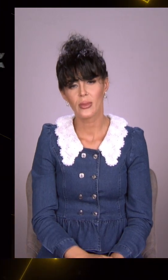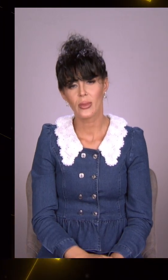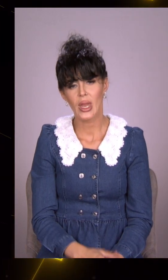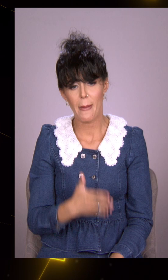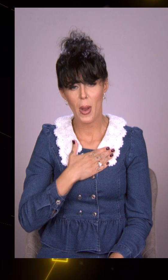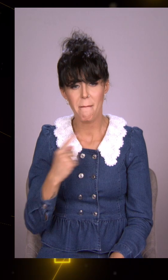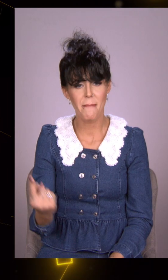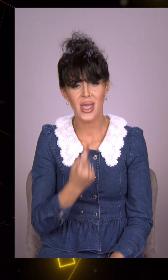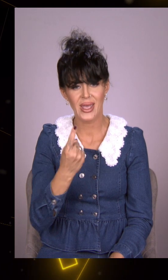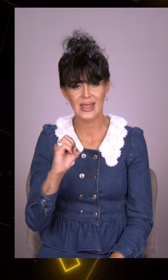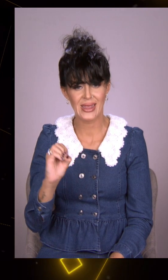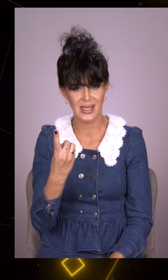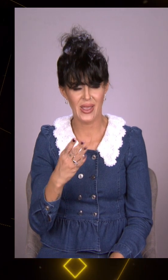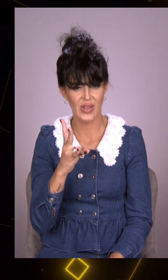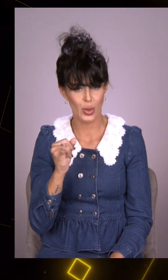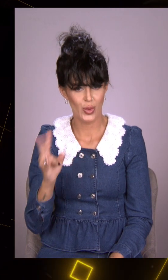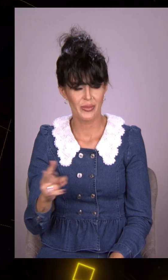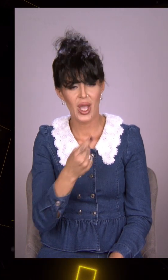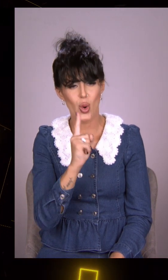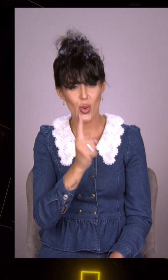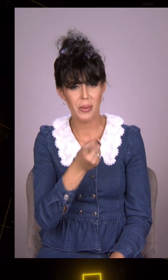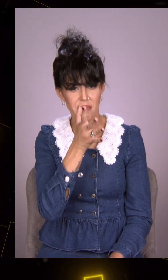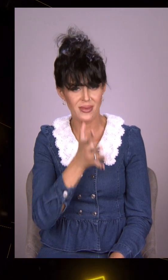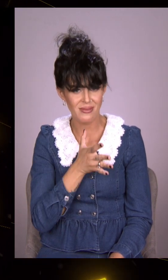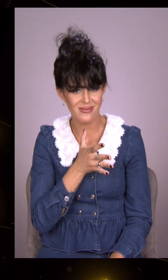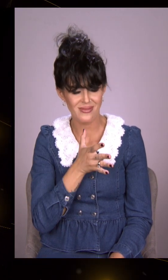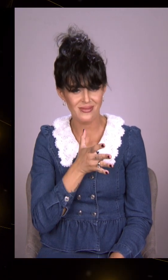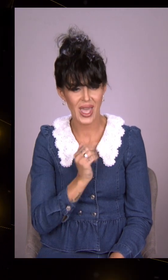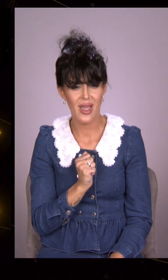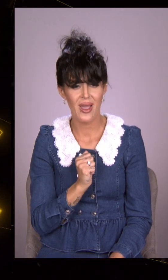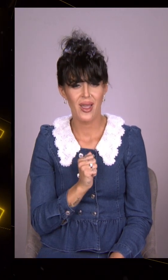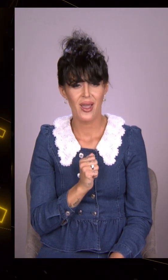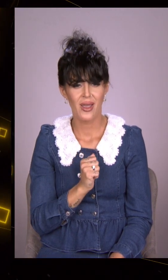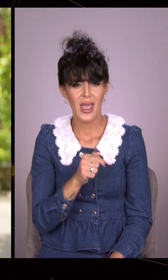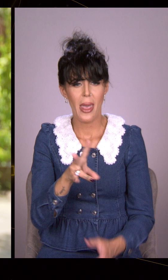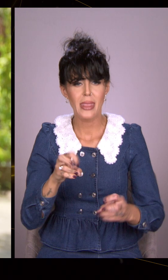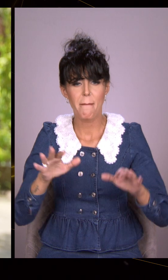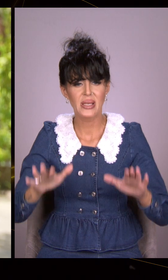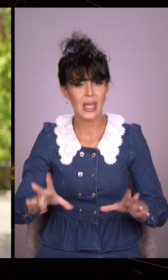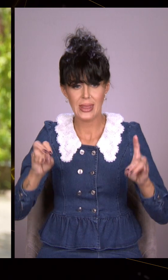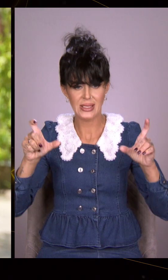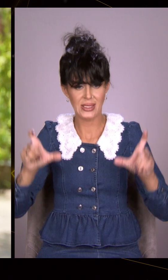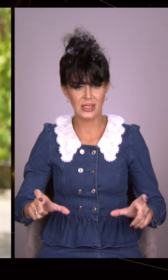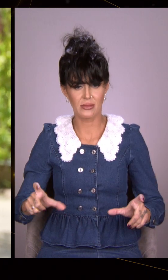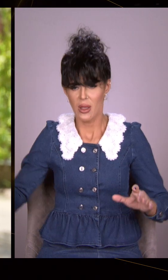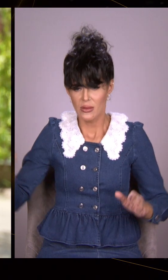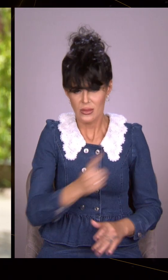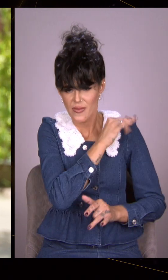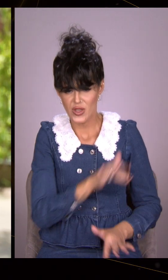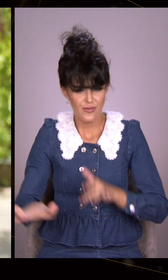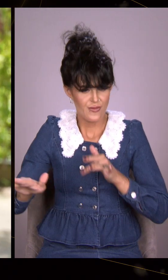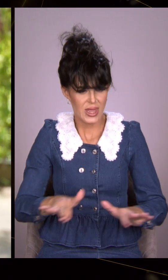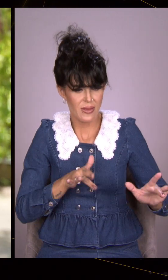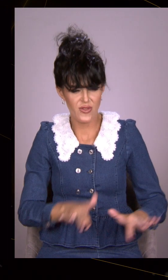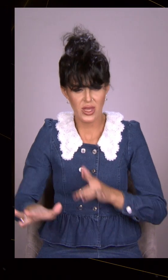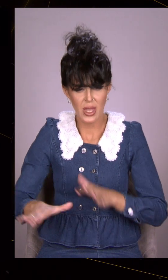онук. Макару було 1.5 року. Дитя як на місці не сидів. Він як почав ходити, він не ходив,